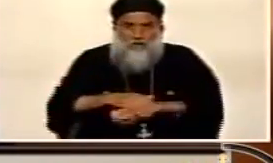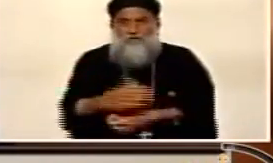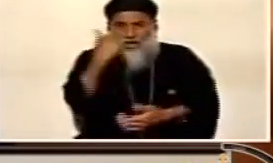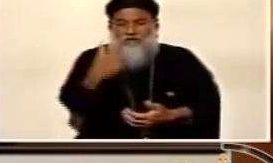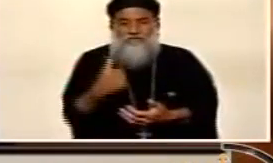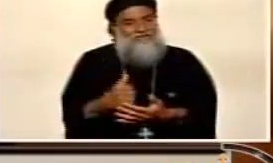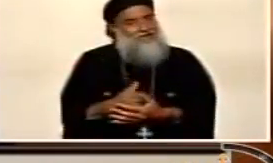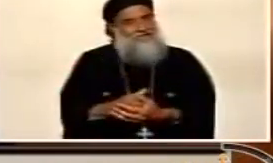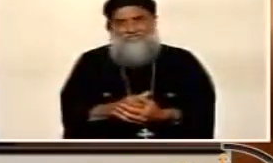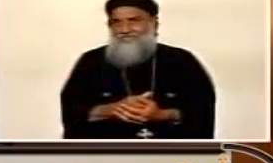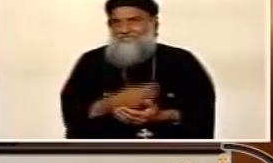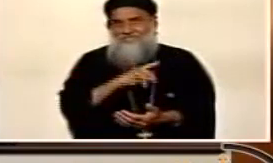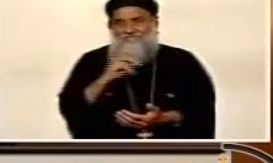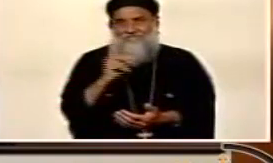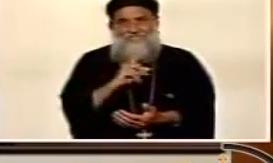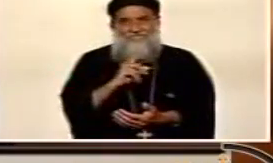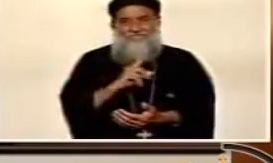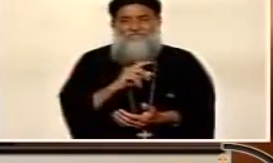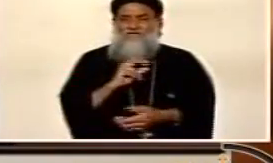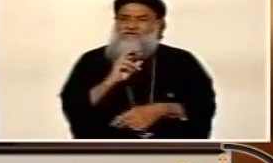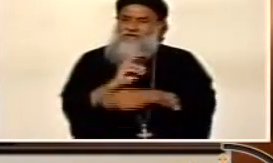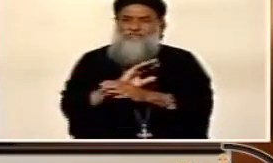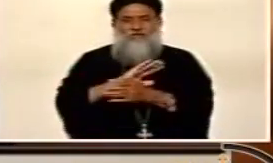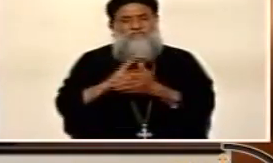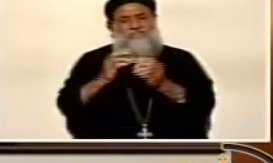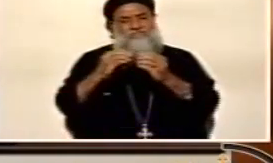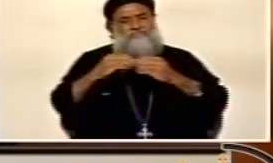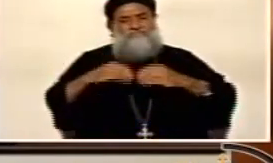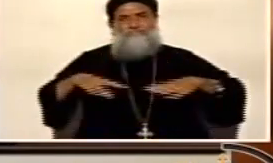أن يطلب أن يرد له ما أخذ،